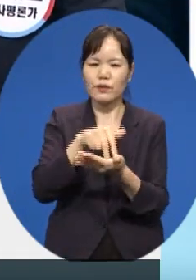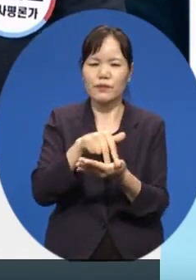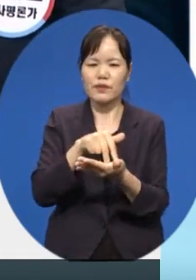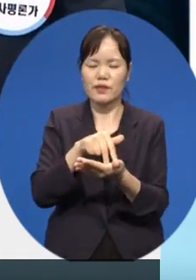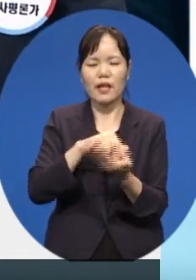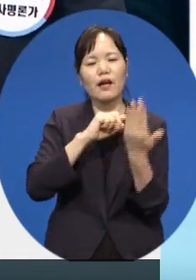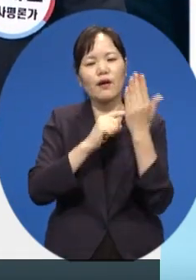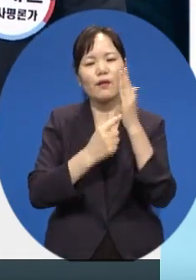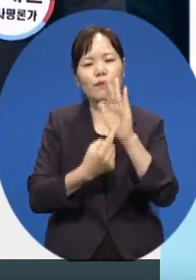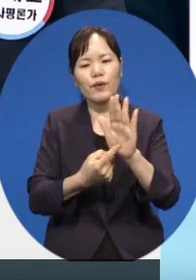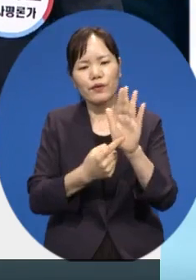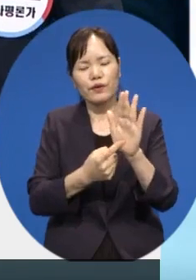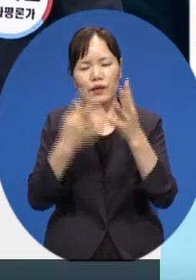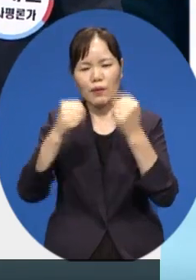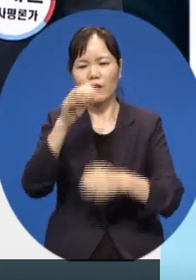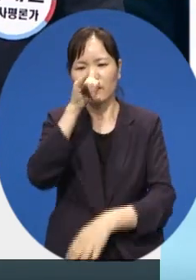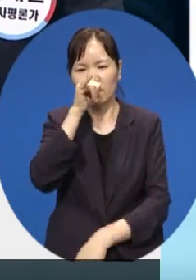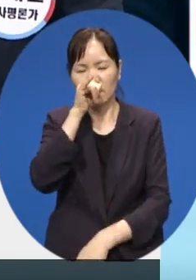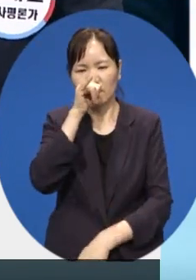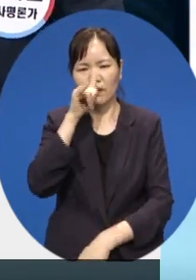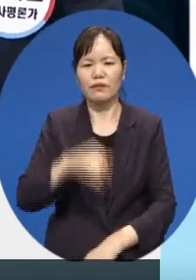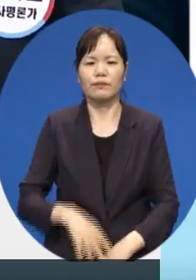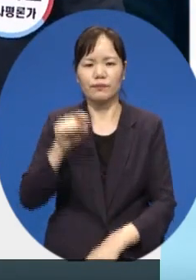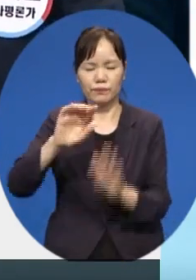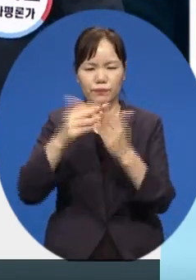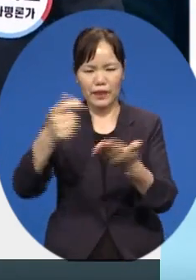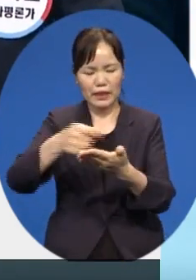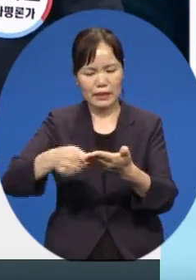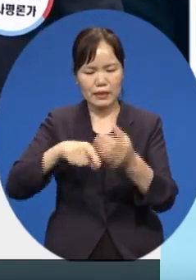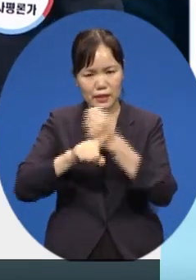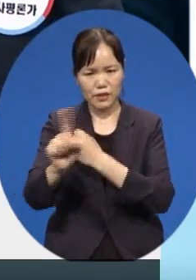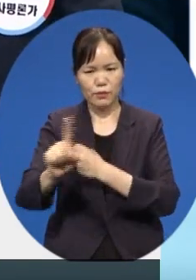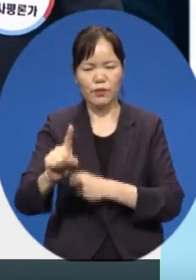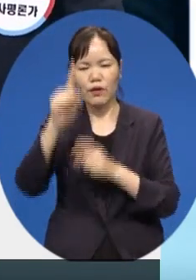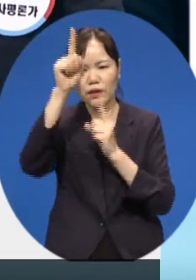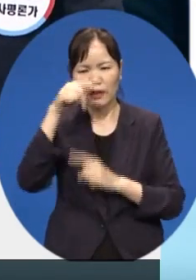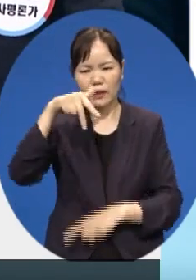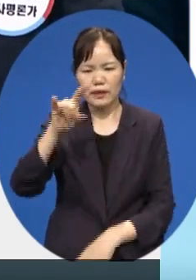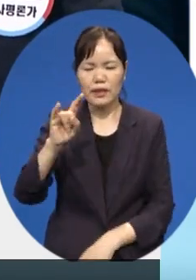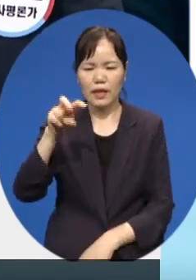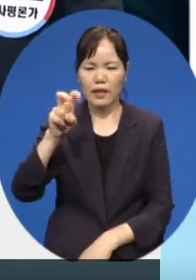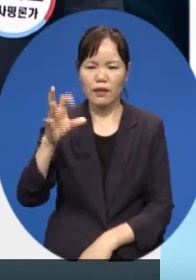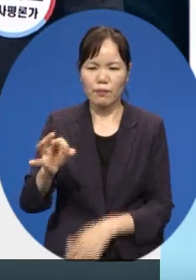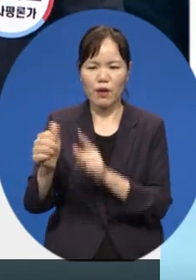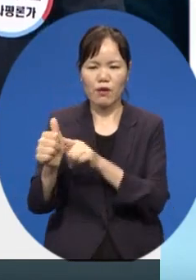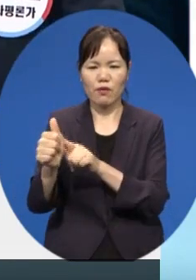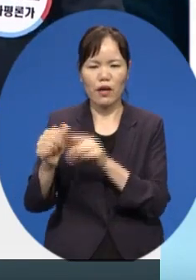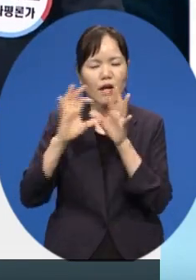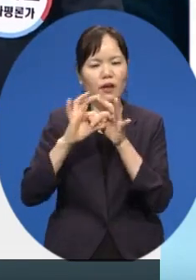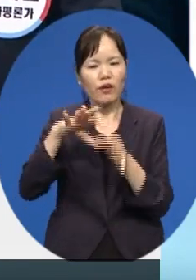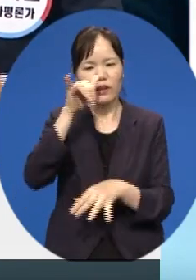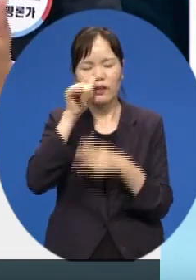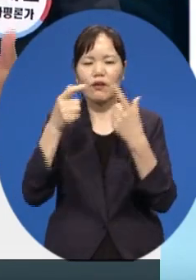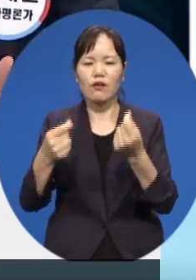어떤 표현들을 자주 했었다. 결국 이 책을 집필을 한 이유가 이재명 경기지사와 어떤 식으로든지 좀 연관이 되어 있는